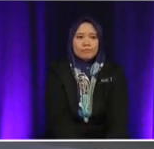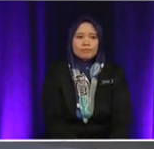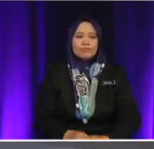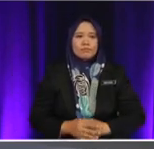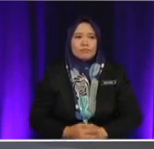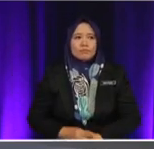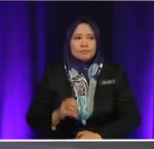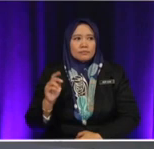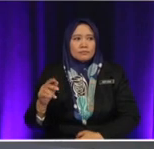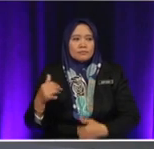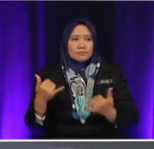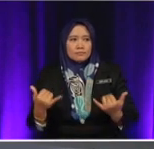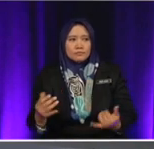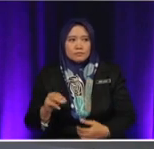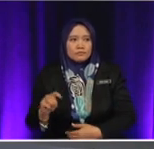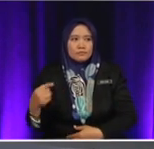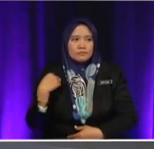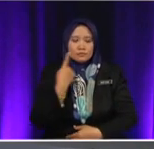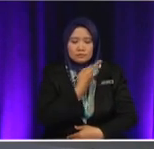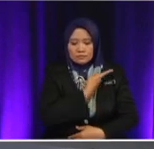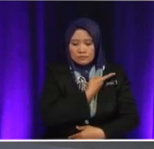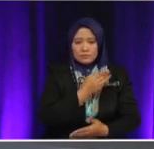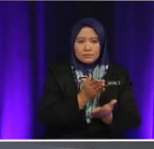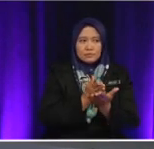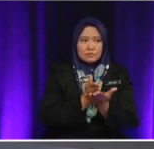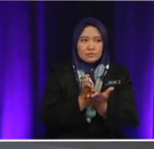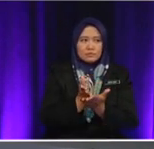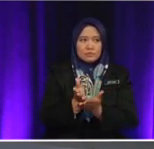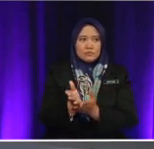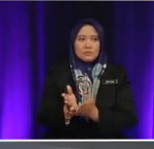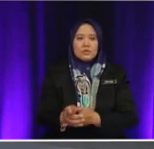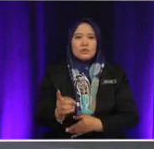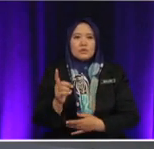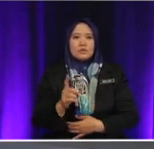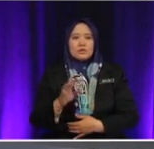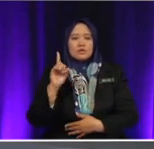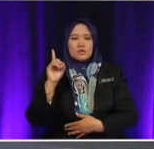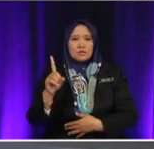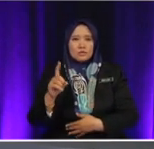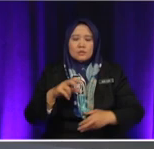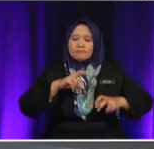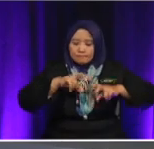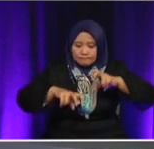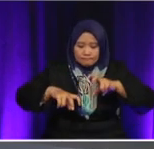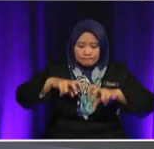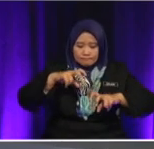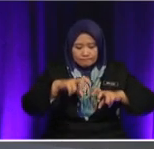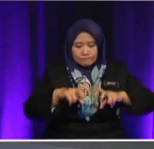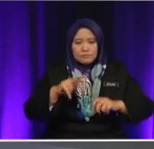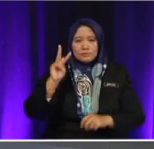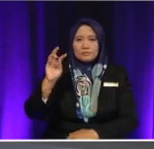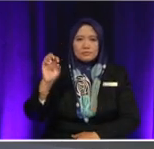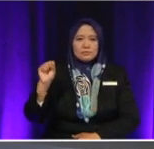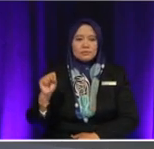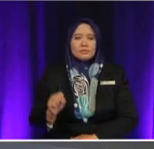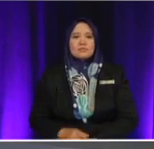Okey. Sekarang ni murid-murid, kita akan teruskan dengan melakukan satu kajian kes bersama dengan Cikgu Hafiz hari ini. Jadi cikgu, apakah